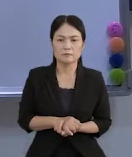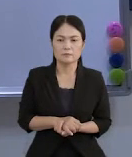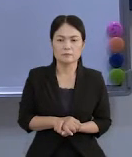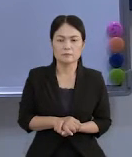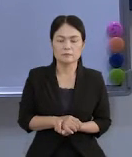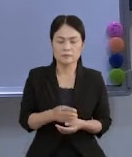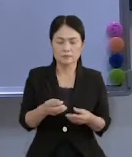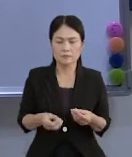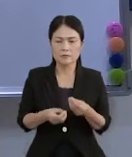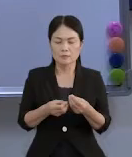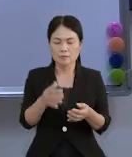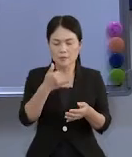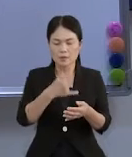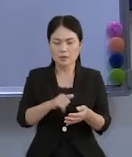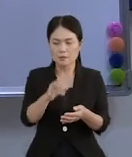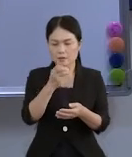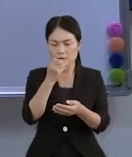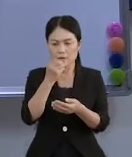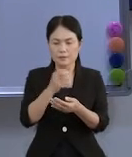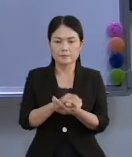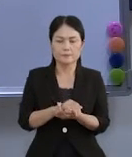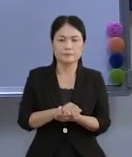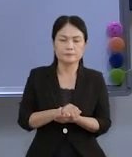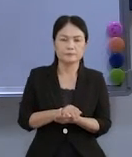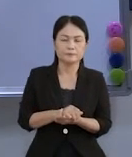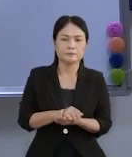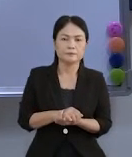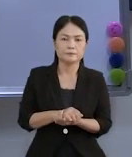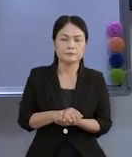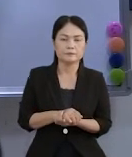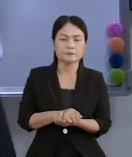nâng áo con nhằm